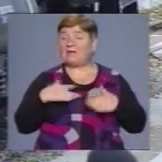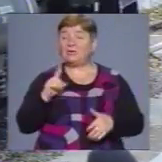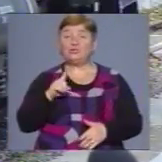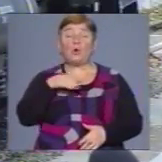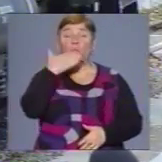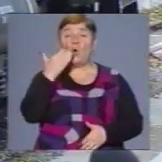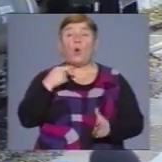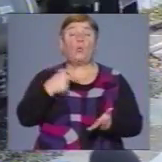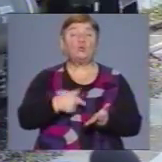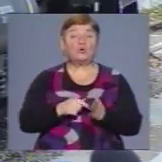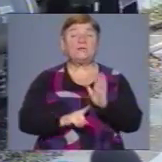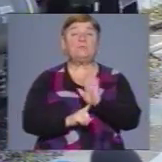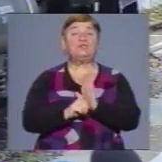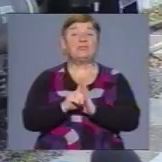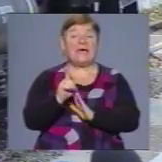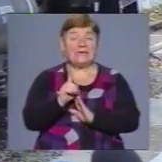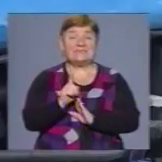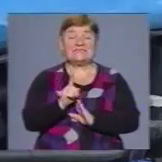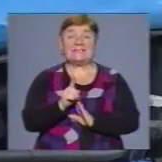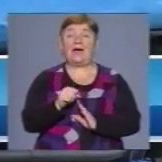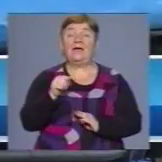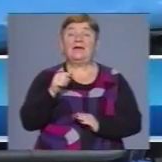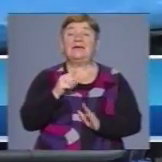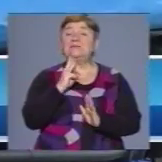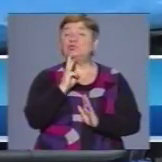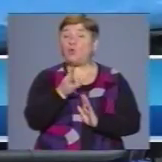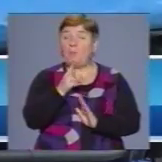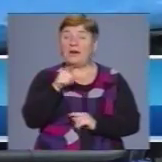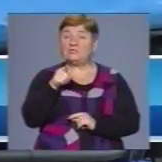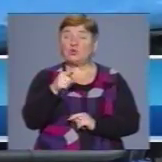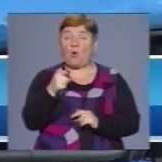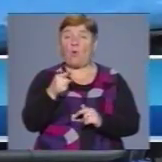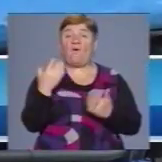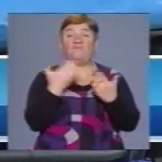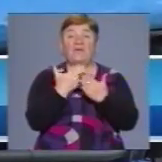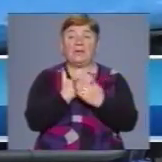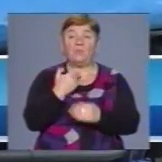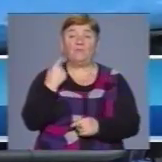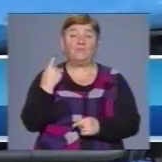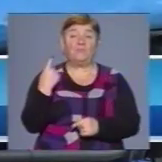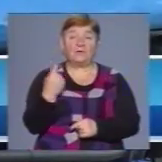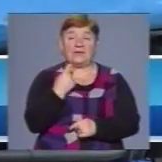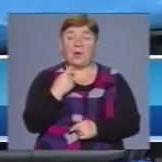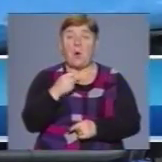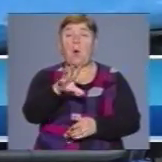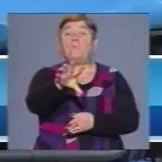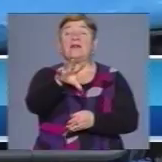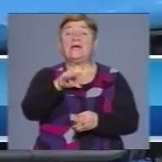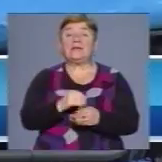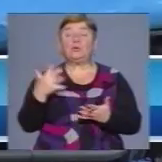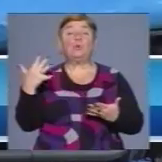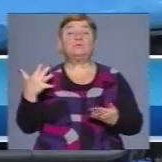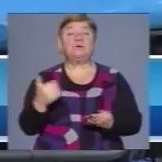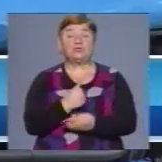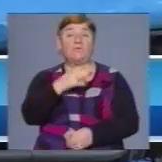Ужгороді починається перший день зйомки цього фільму. Саме Ужгородська залізниця є одним з небагатьох прикладів